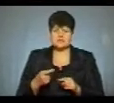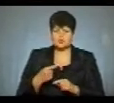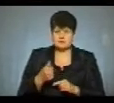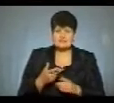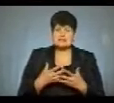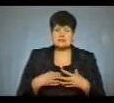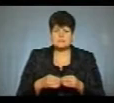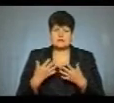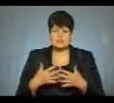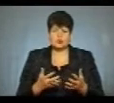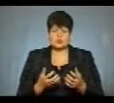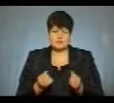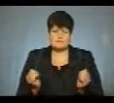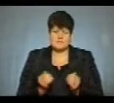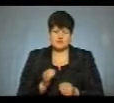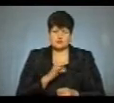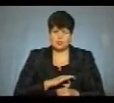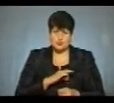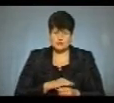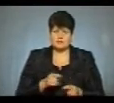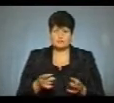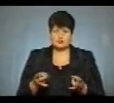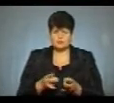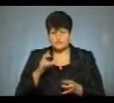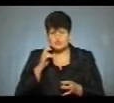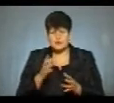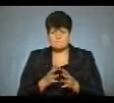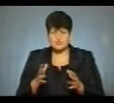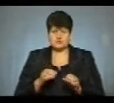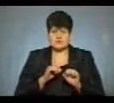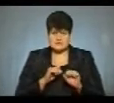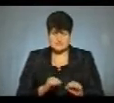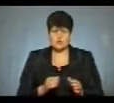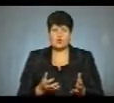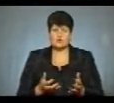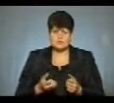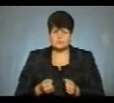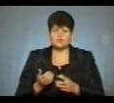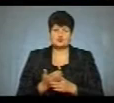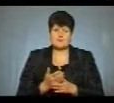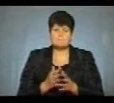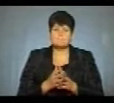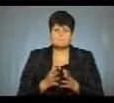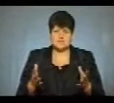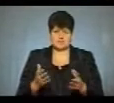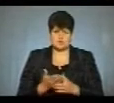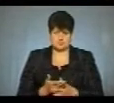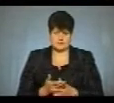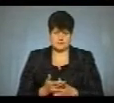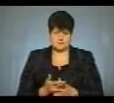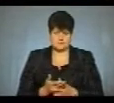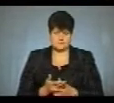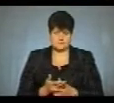сім'ї, які отримують менші доходи, а отже потребують від держави більшого захисту, отримуватимуть більші субсидії.